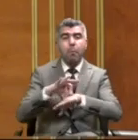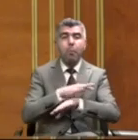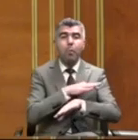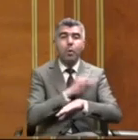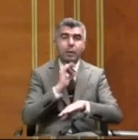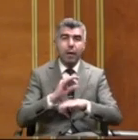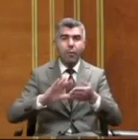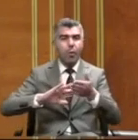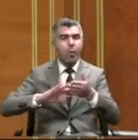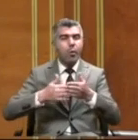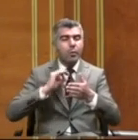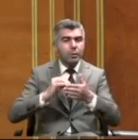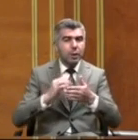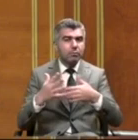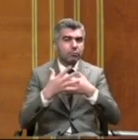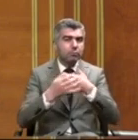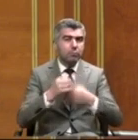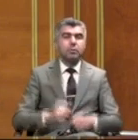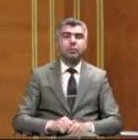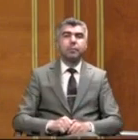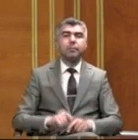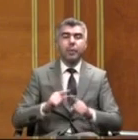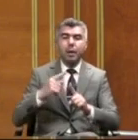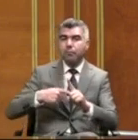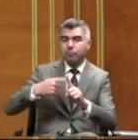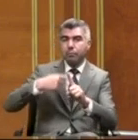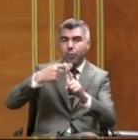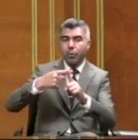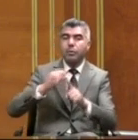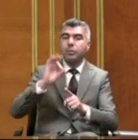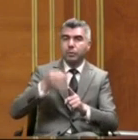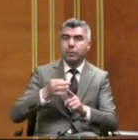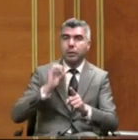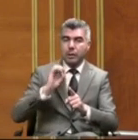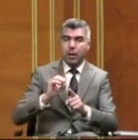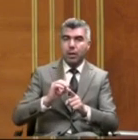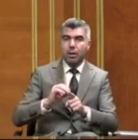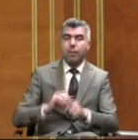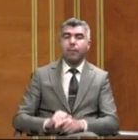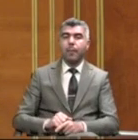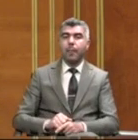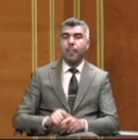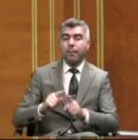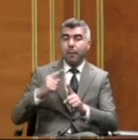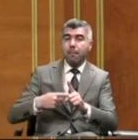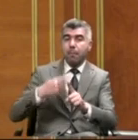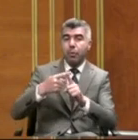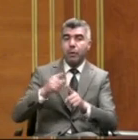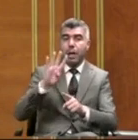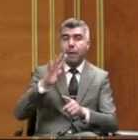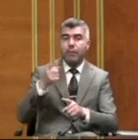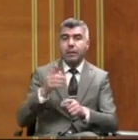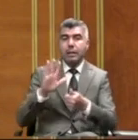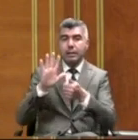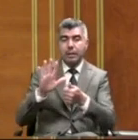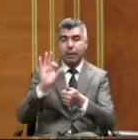كلها وبدون استثناء تحسنا ملموسا ضارب على الدخل زائد اربعه فاصله سته